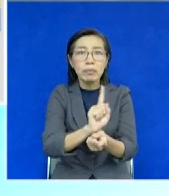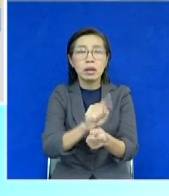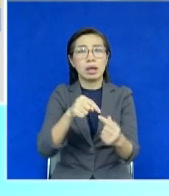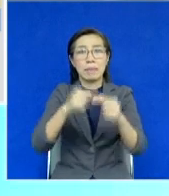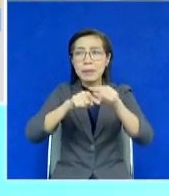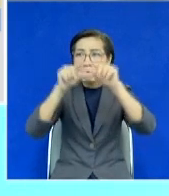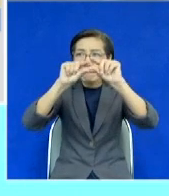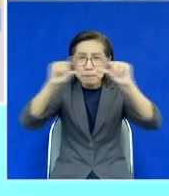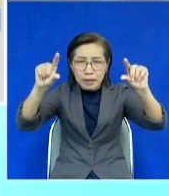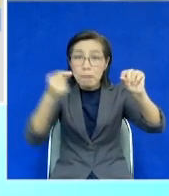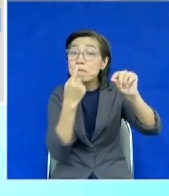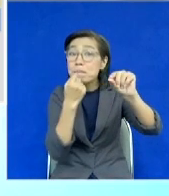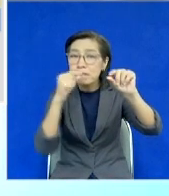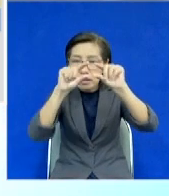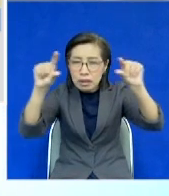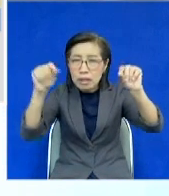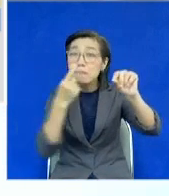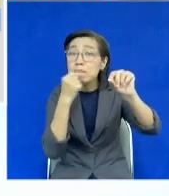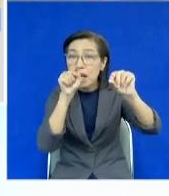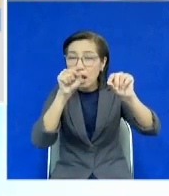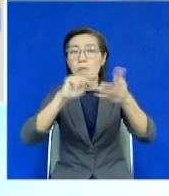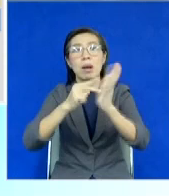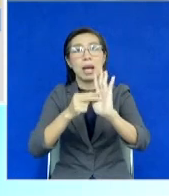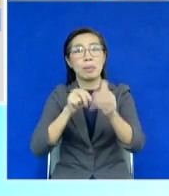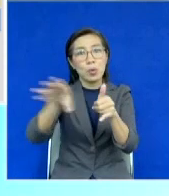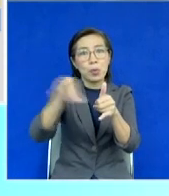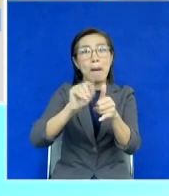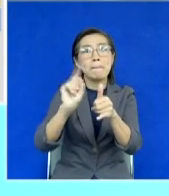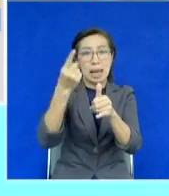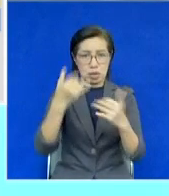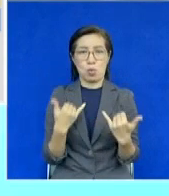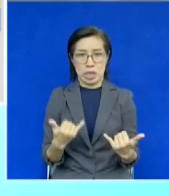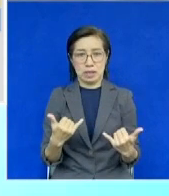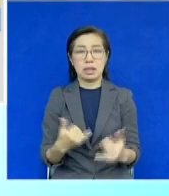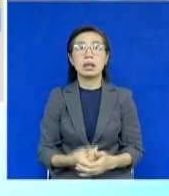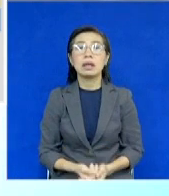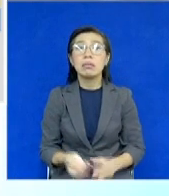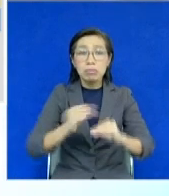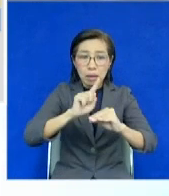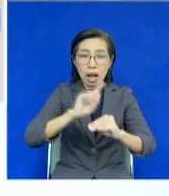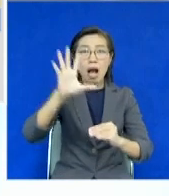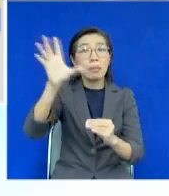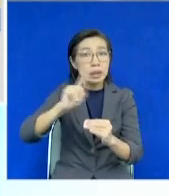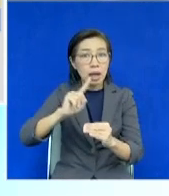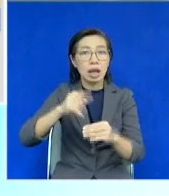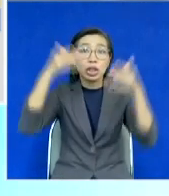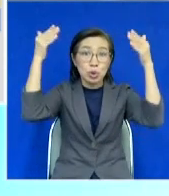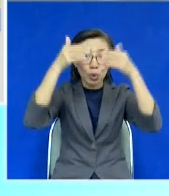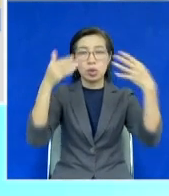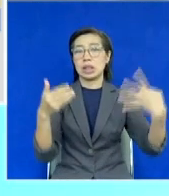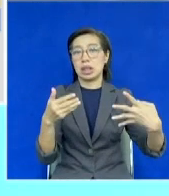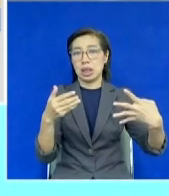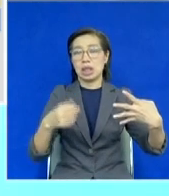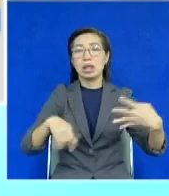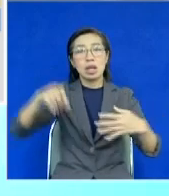สีแดงนะคะก็คือแสดงจำนวนผู้ป่วยรายใหม่ที่เพิ่มขึ้นในวันนี้ค่ะซึ่งมาจากอินโดนีเซีย4ราย